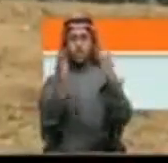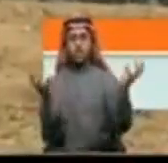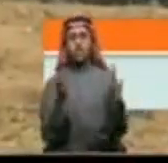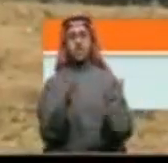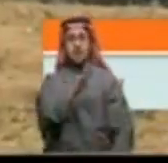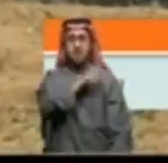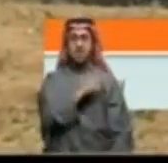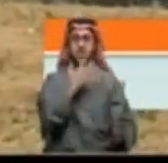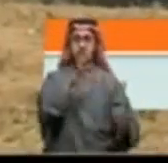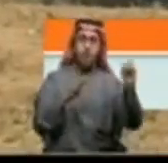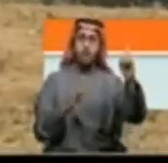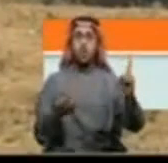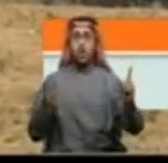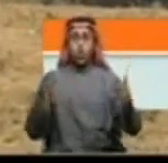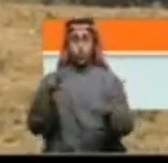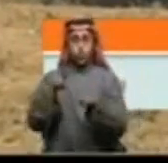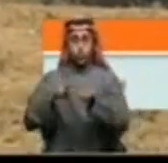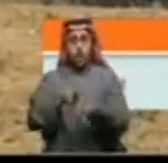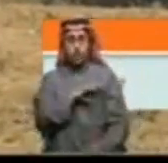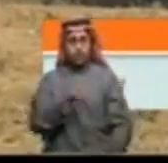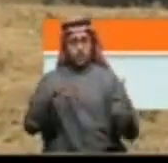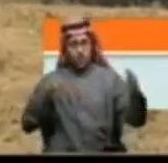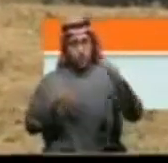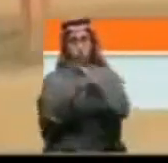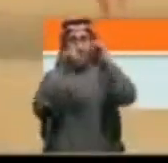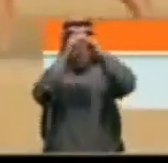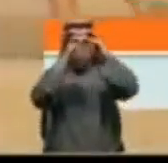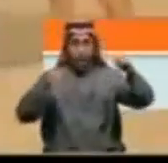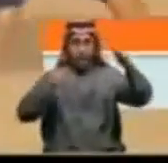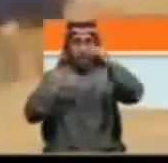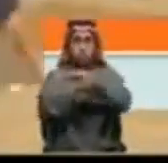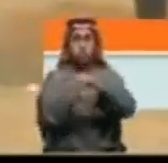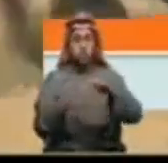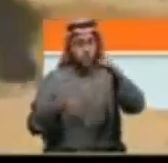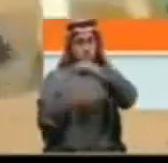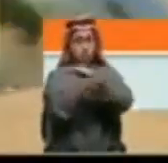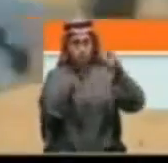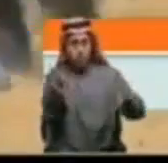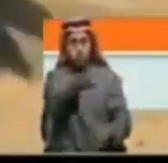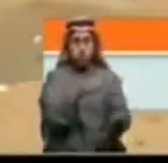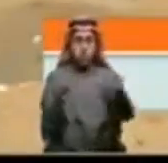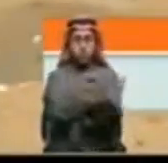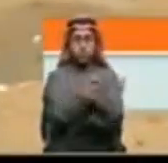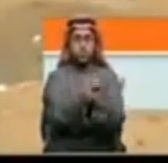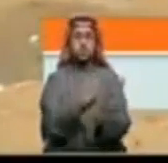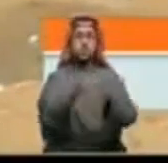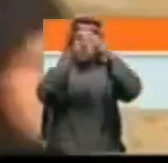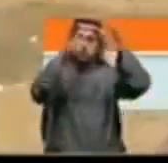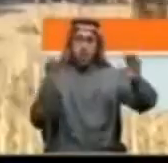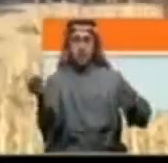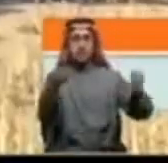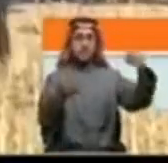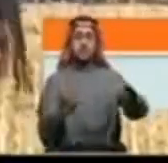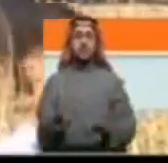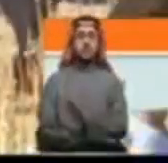الفلسطينيين وقوات الاحتلال خلال اقتحامها مخيمات في أريحة ومخيم جنين وبلدة جبل المكبر